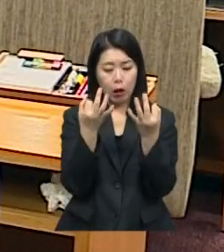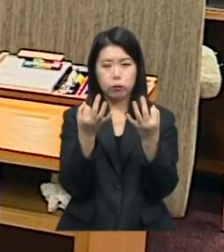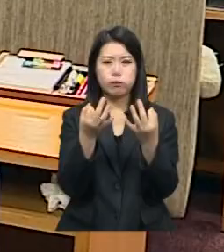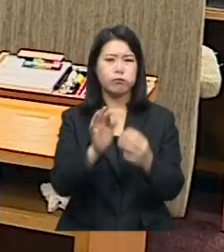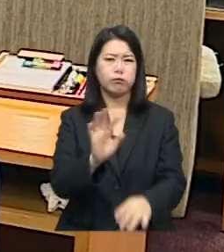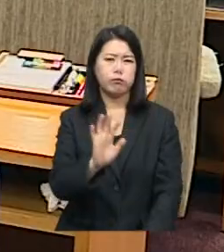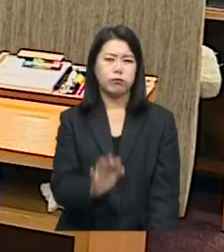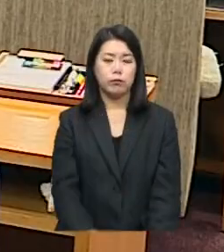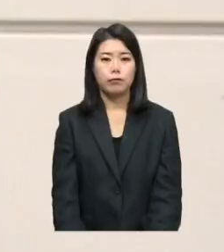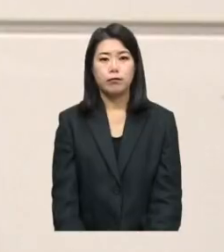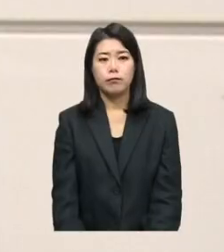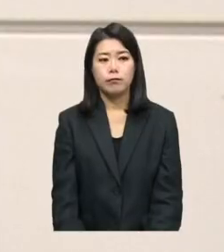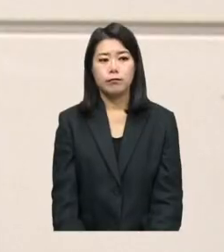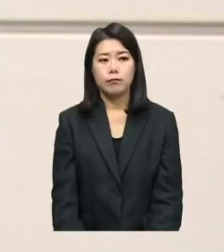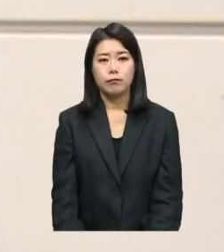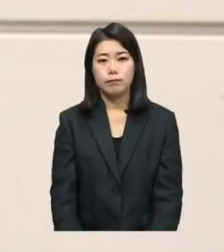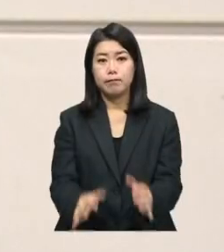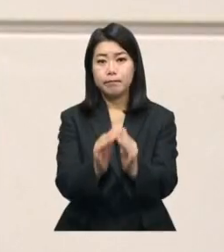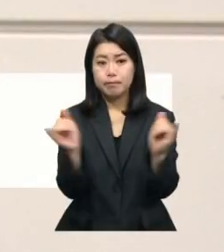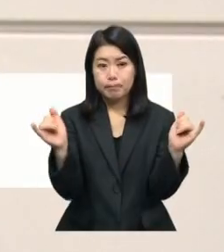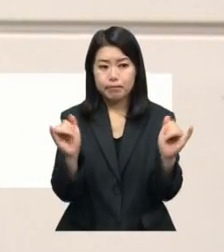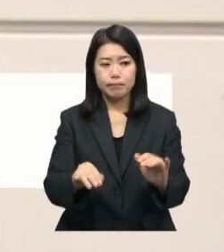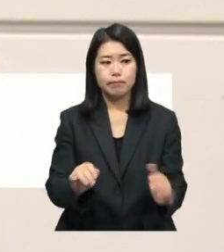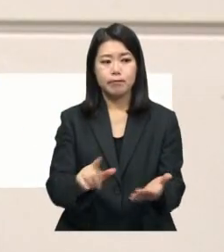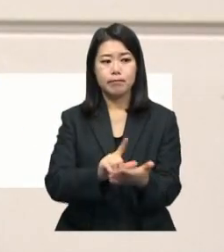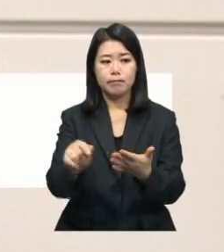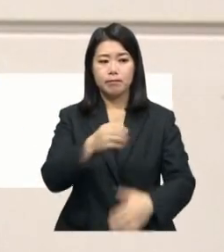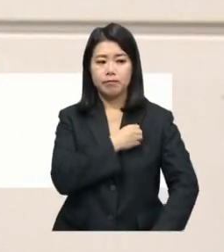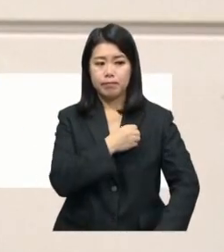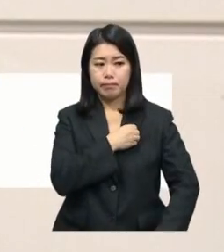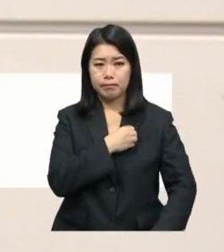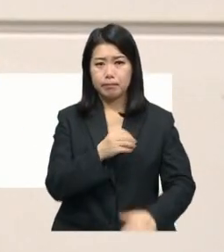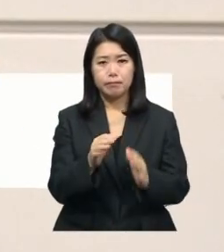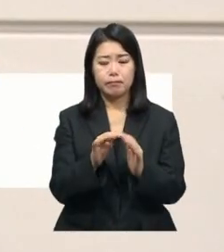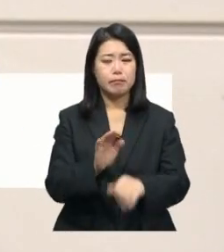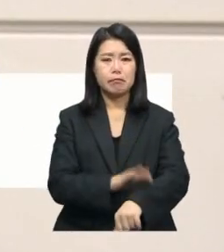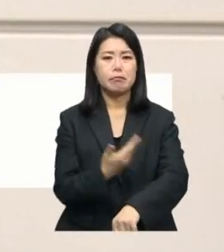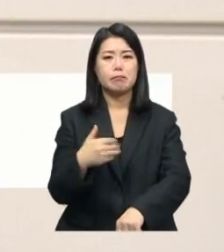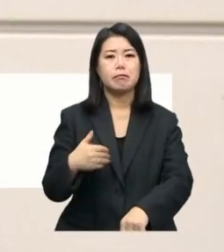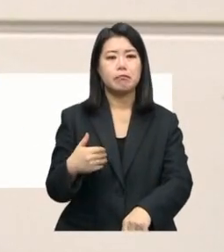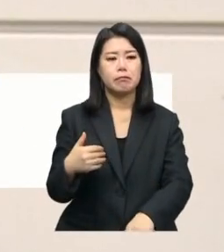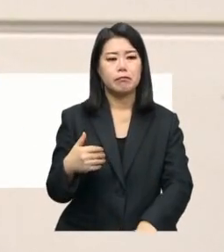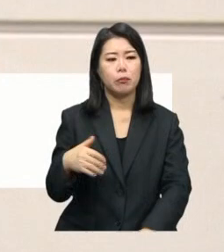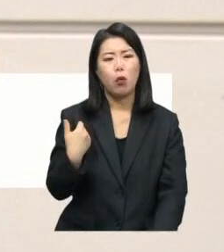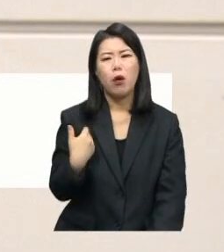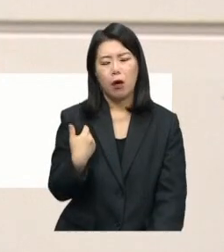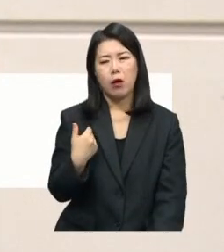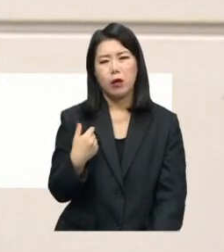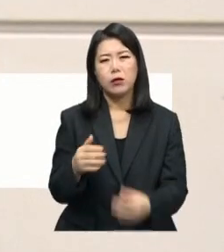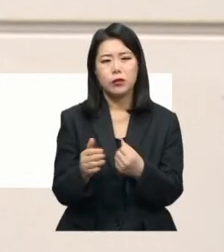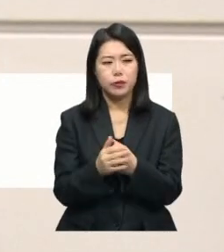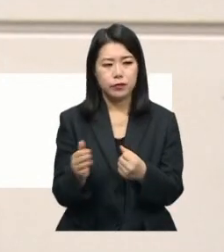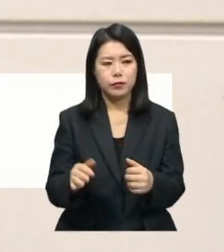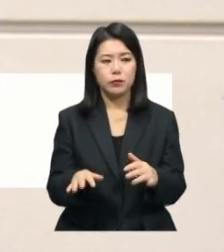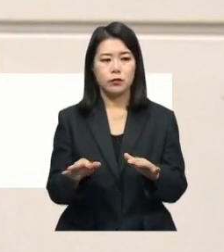외면받고 있다는 겁니다. 주민들께서 지방의회 의원들은 잘 몰라요. 모르는 부분들이 많다